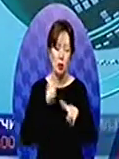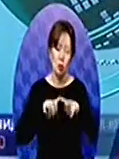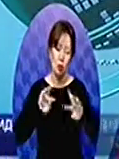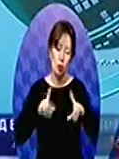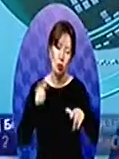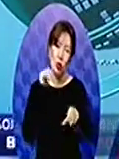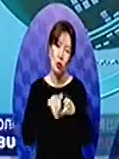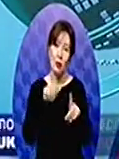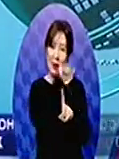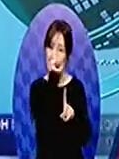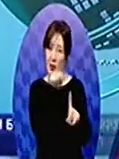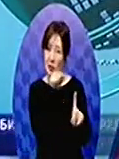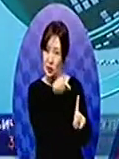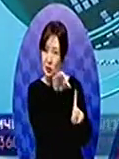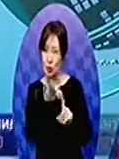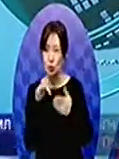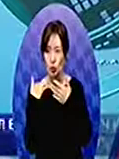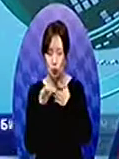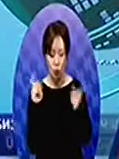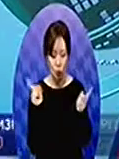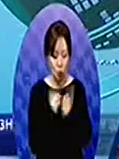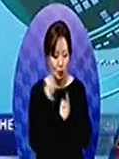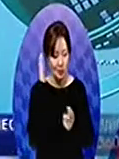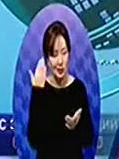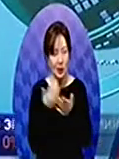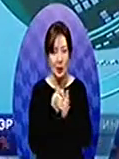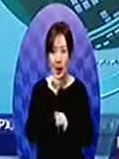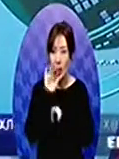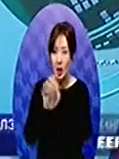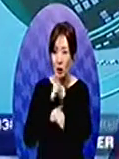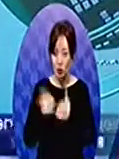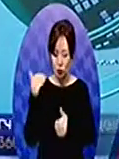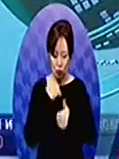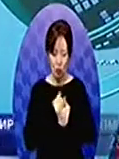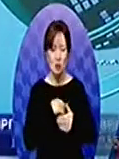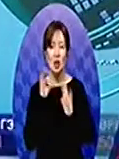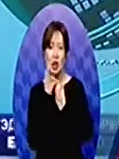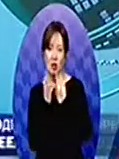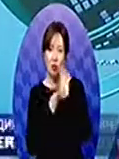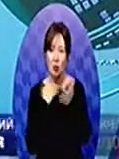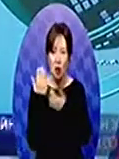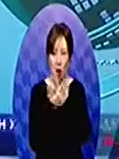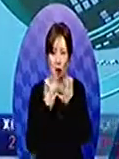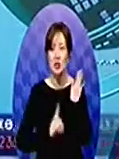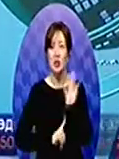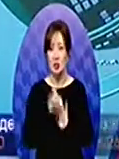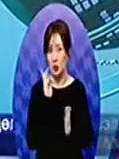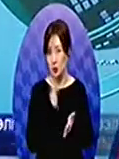асуудлаар зөвлөлдөх уулзалтаа санал асуулгад оролцогсод хилэлцүүлгүүд өрнүүлж эхлээд байна. Зөвлөлдөх уулзалтанд